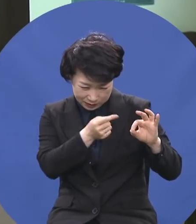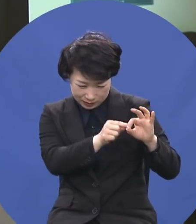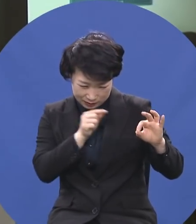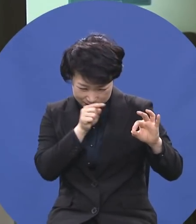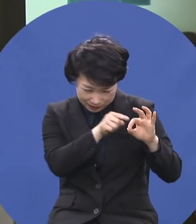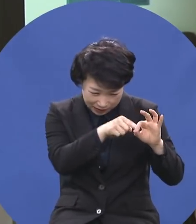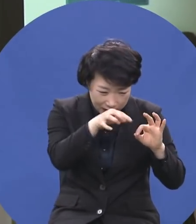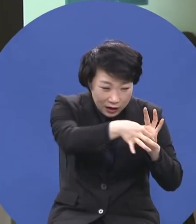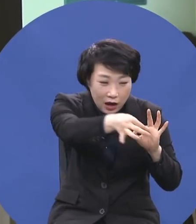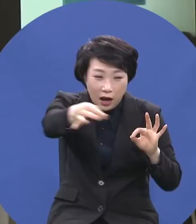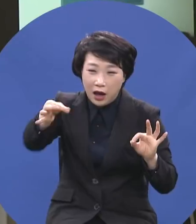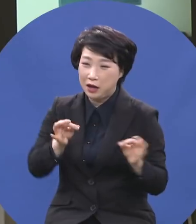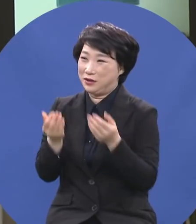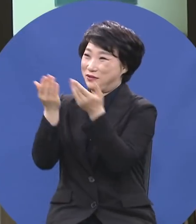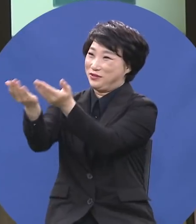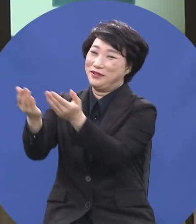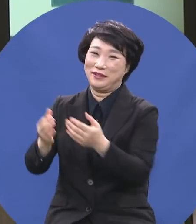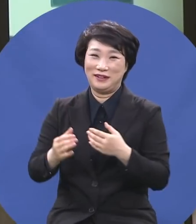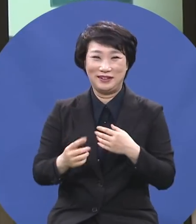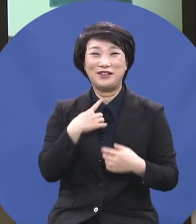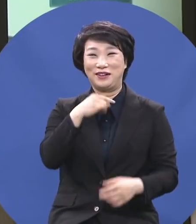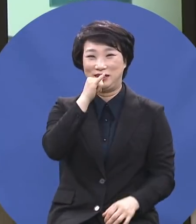그러세요. 석전아,